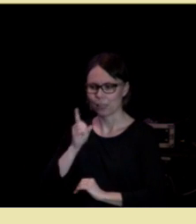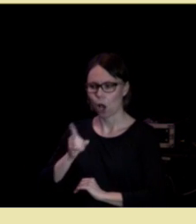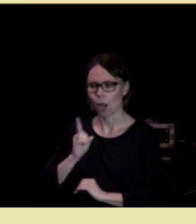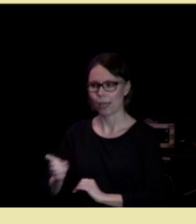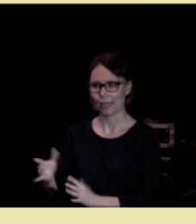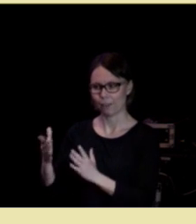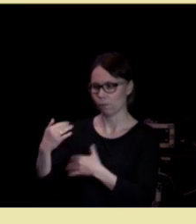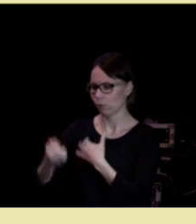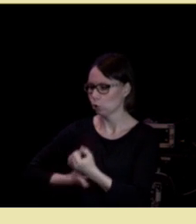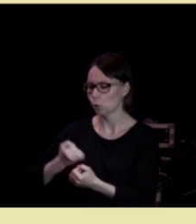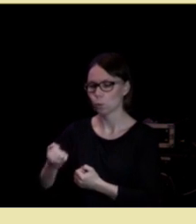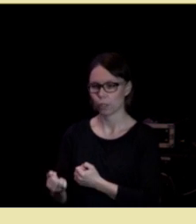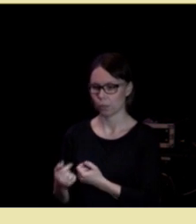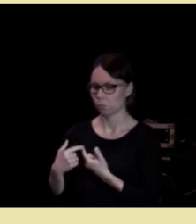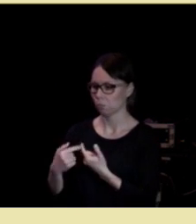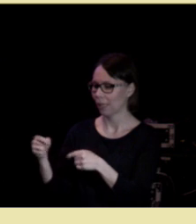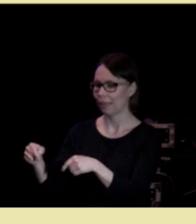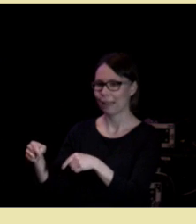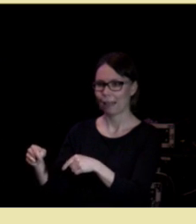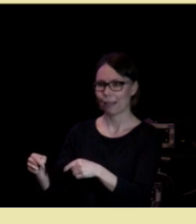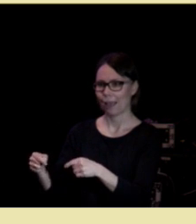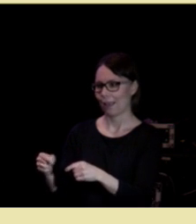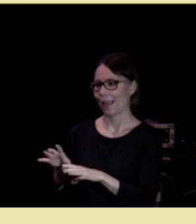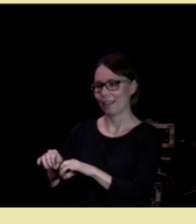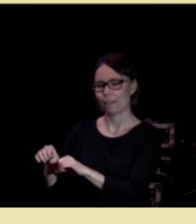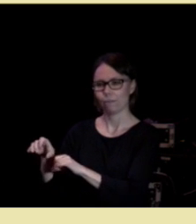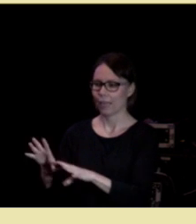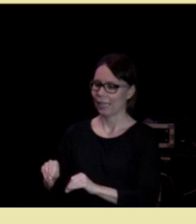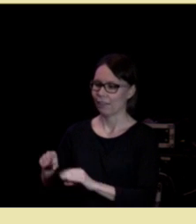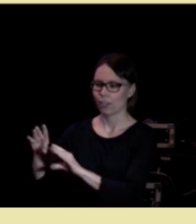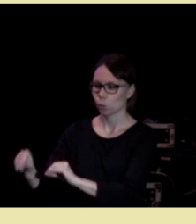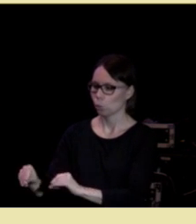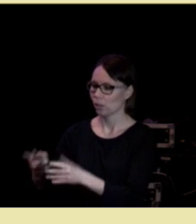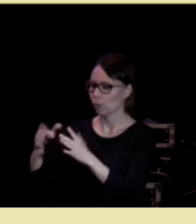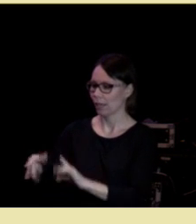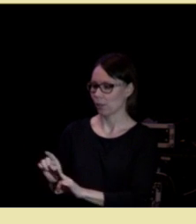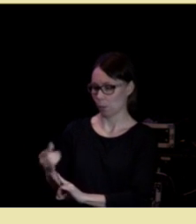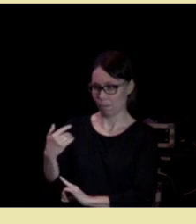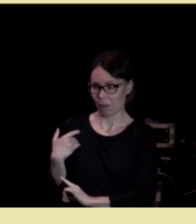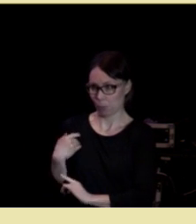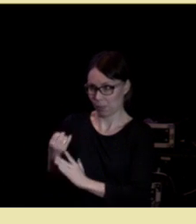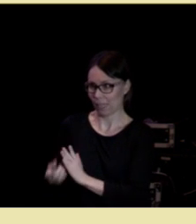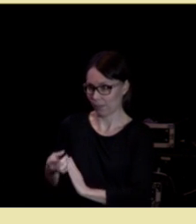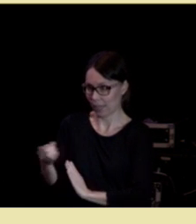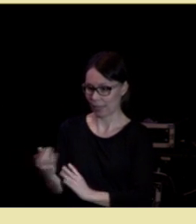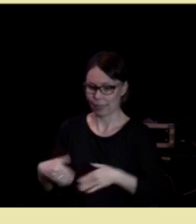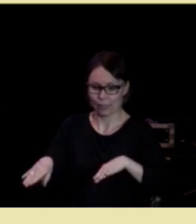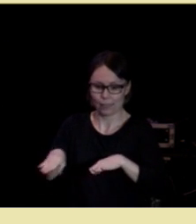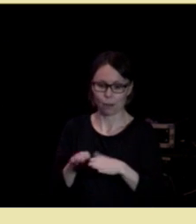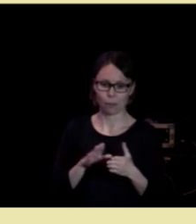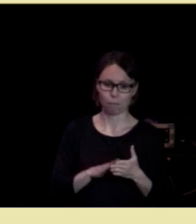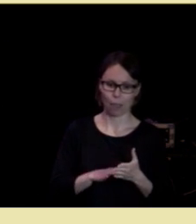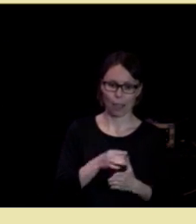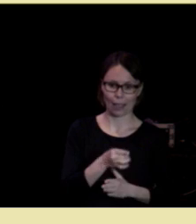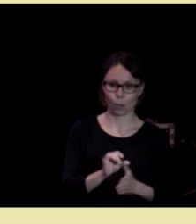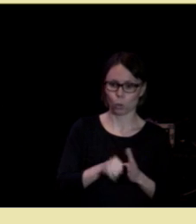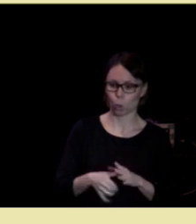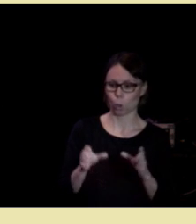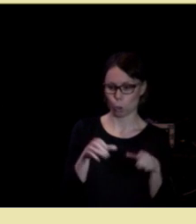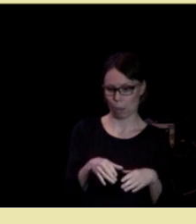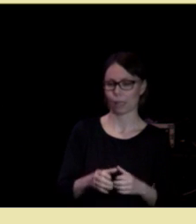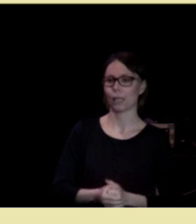dagliglivets funktioner I denne interventionsmodellen som jeg har beskrevet for dere, sammenlignet med